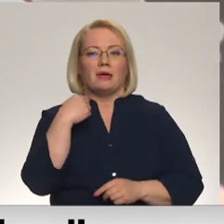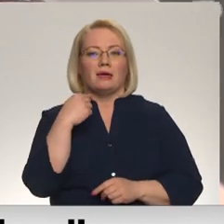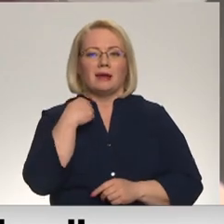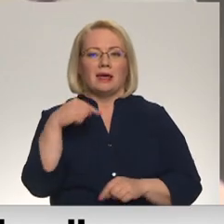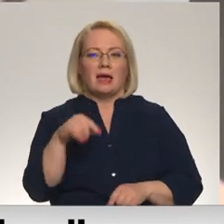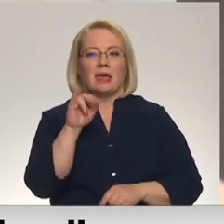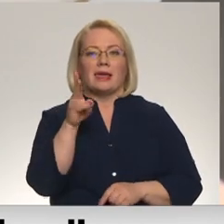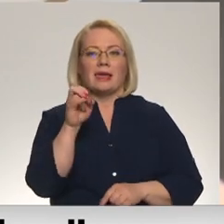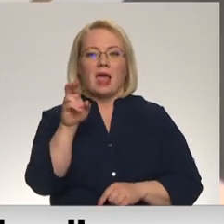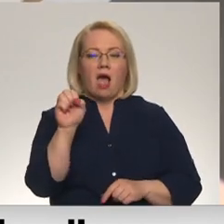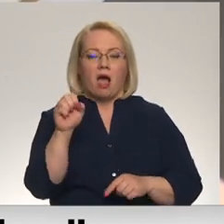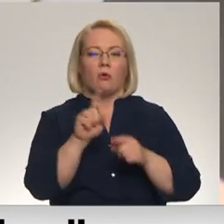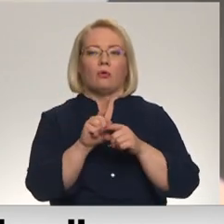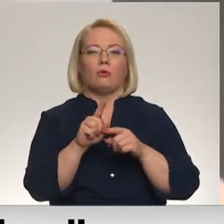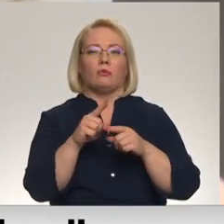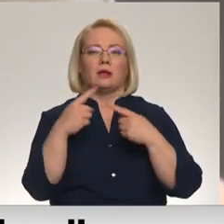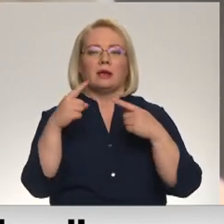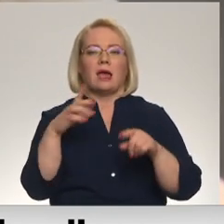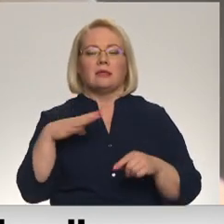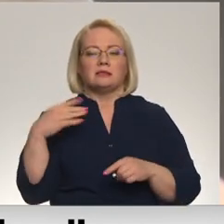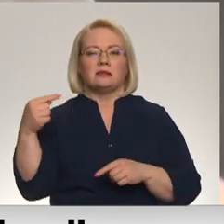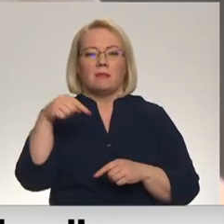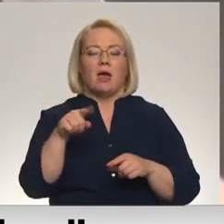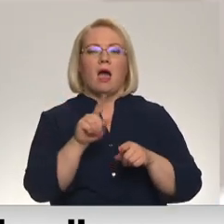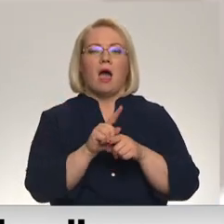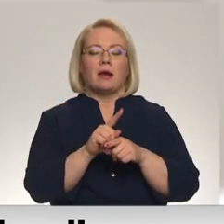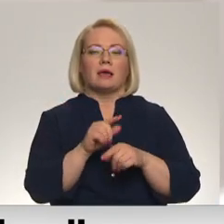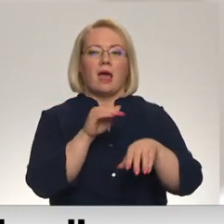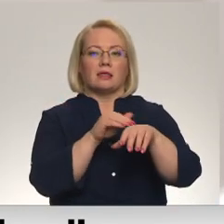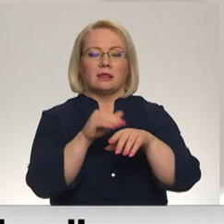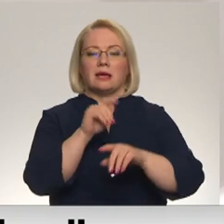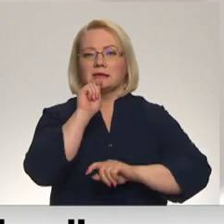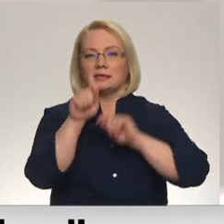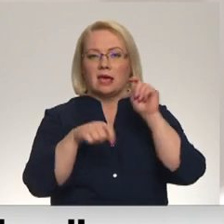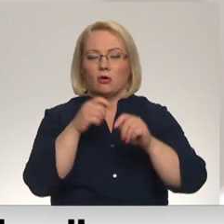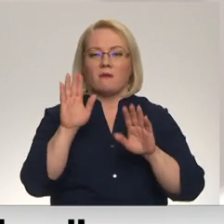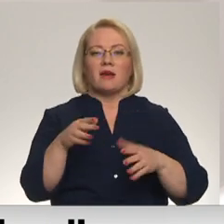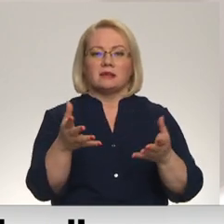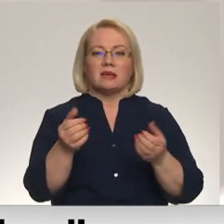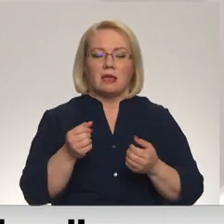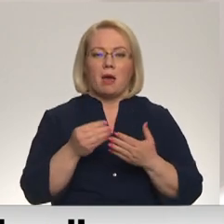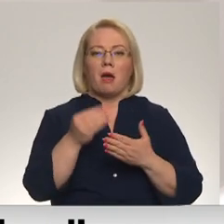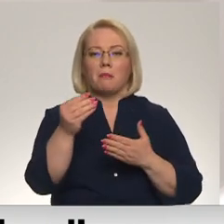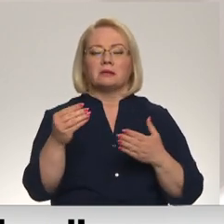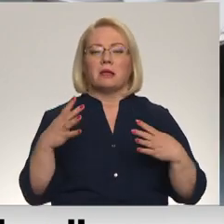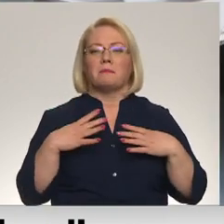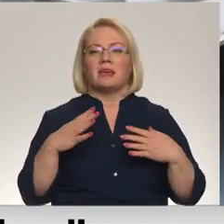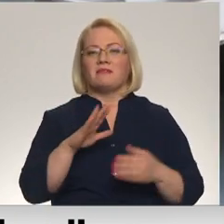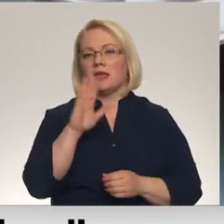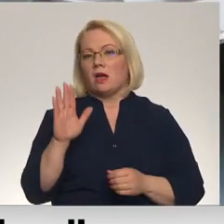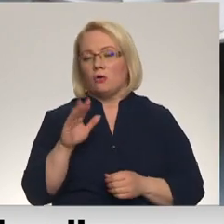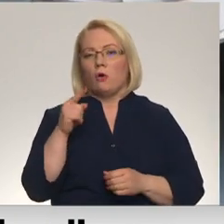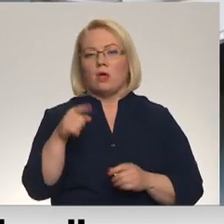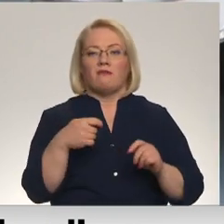pastāvīgajās ziedošanas vietās gaidīs ciemos. Asins donoru centrā arī atgādina, ka ziedojot iespējams saņemt apmaksātu brīvdienu, un tādā veidā var